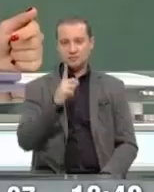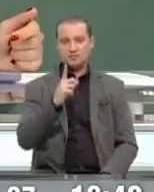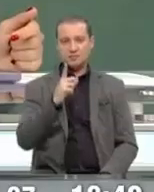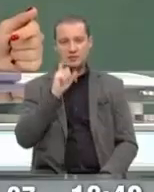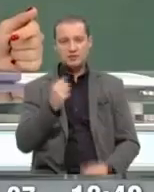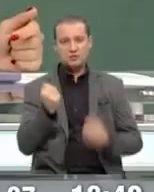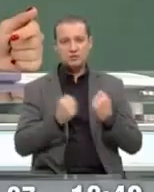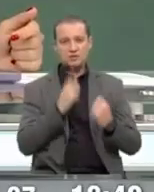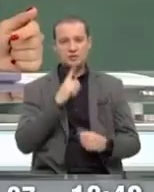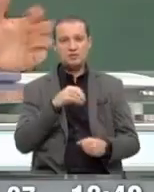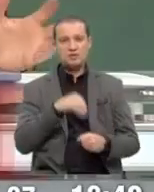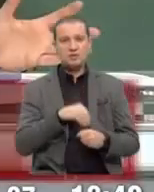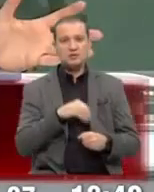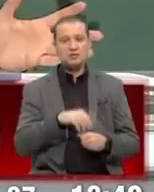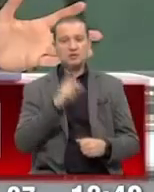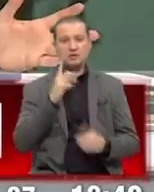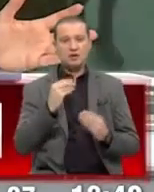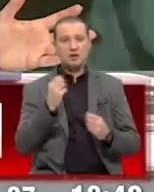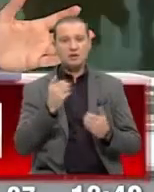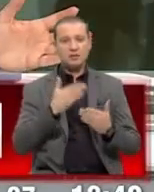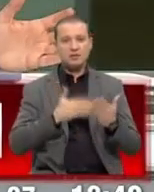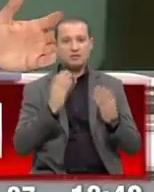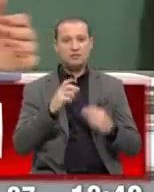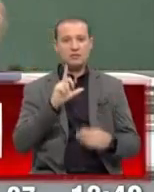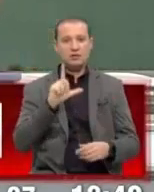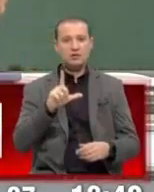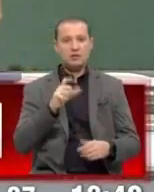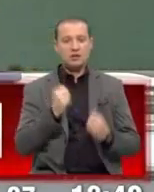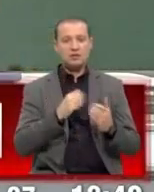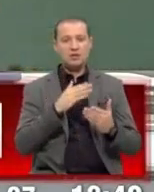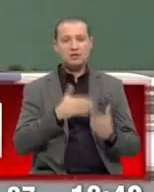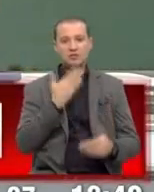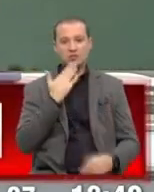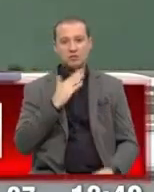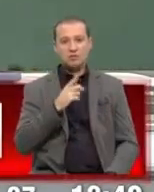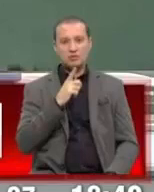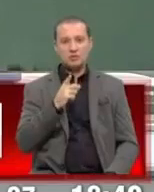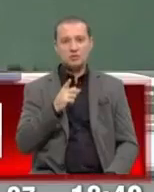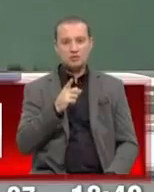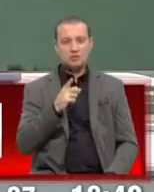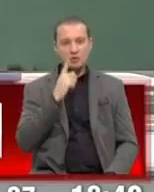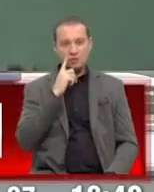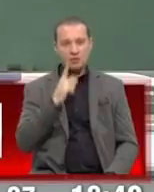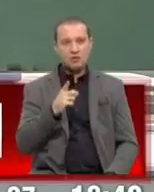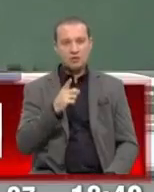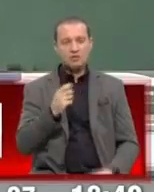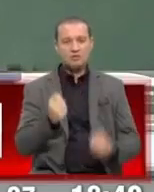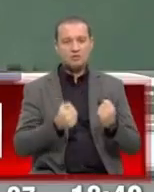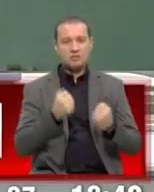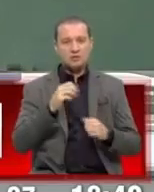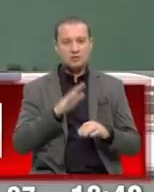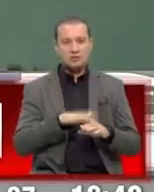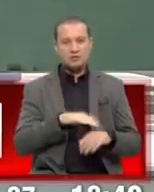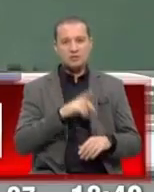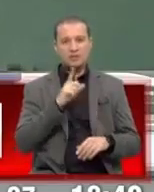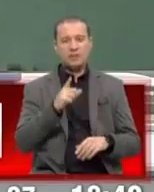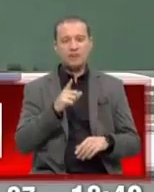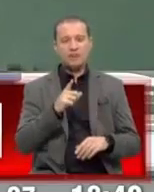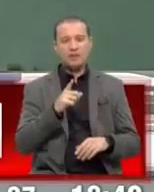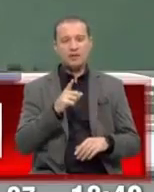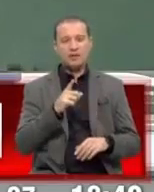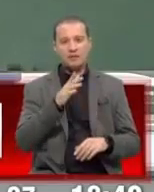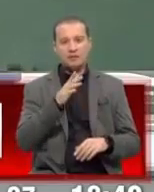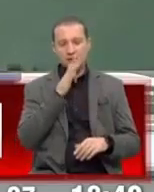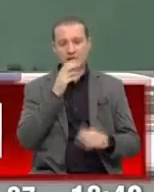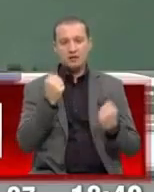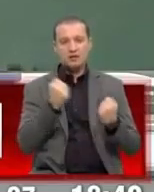Bir kişiye sürücü demek için öncelikle ehliyeti olması gerekiyor. Ehliyeti yoksa eğer ve buna rağmen direksiyona geçmişse, hele hele bir de